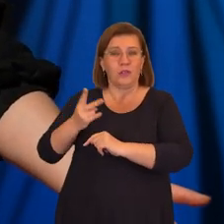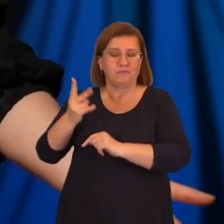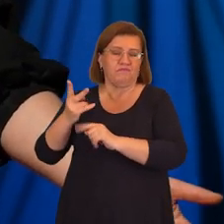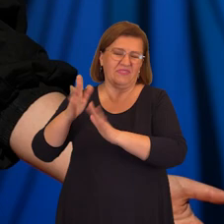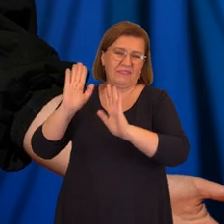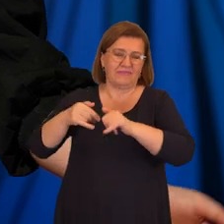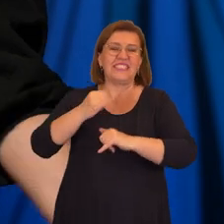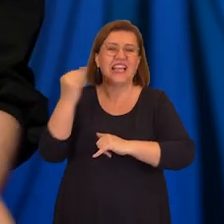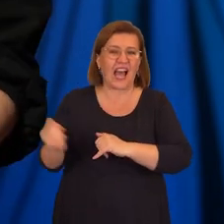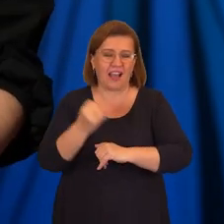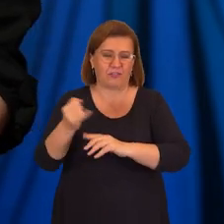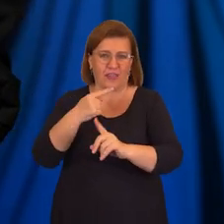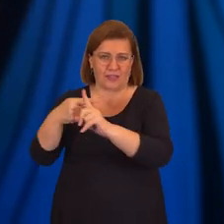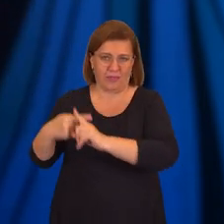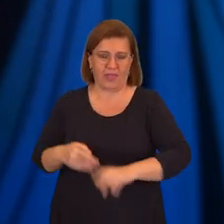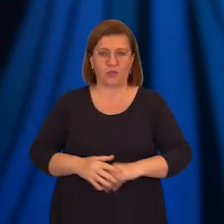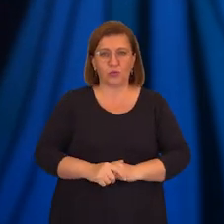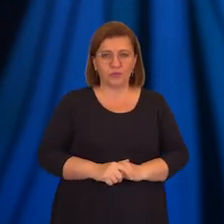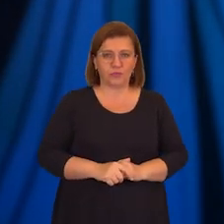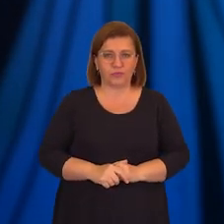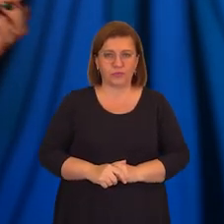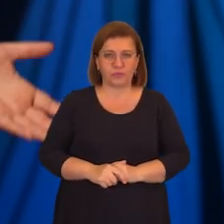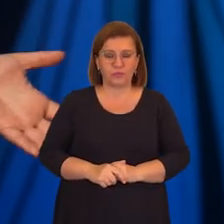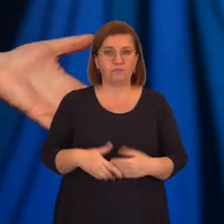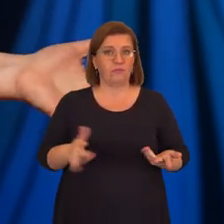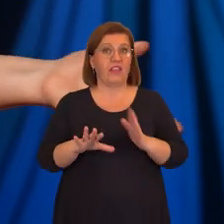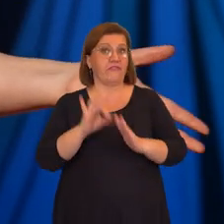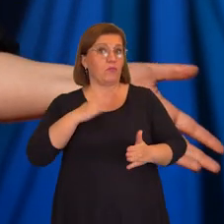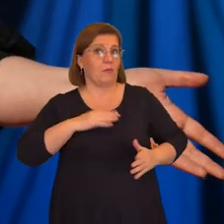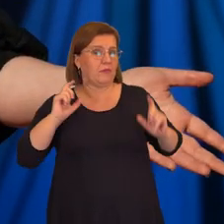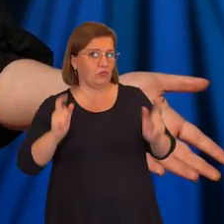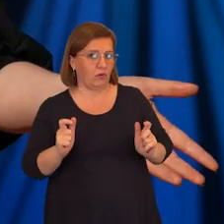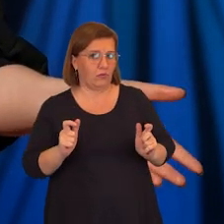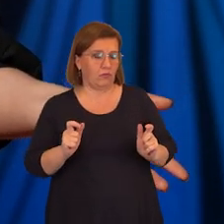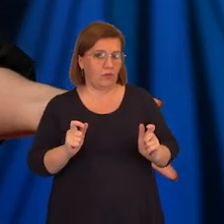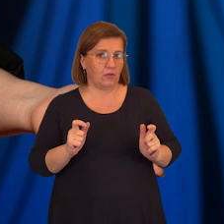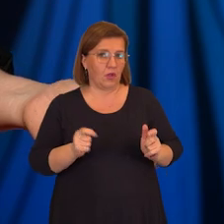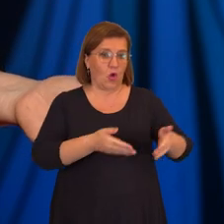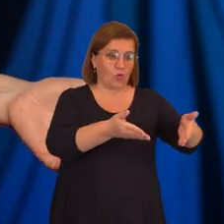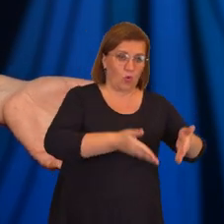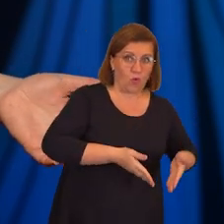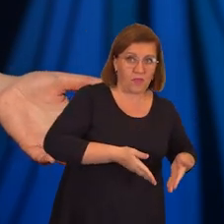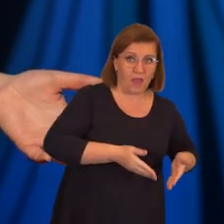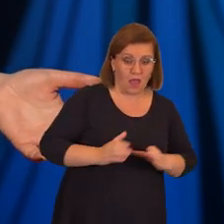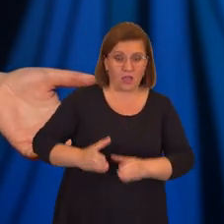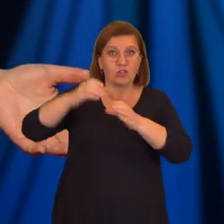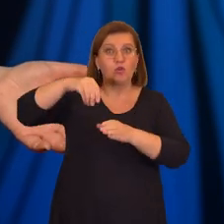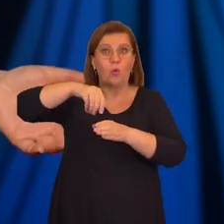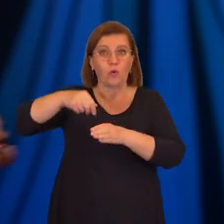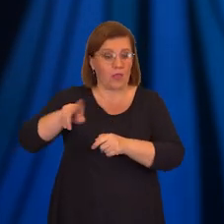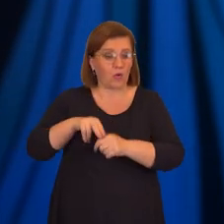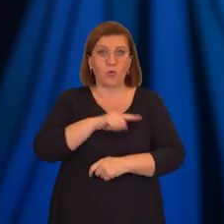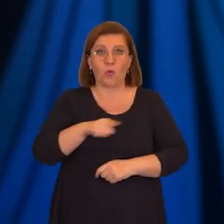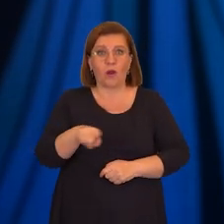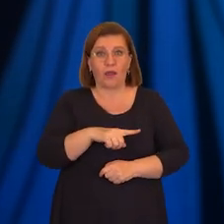cmentarzu. Pozostaje nam więc wybór: trumna czy urna?